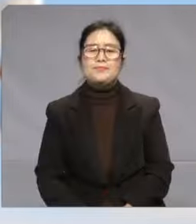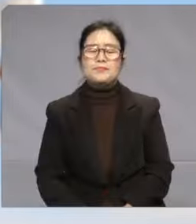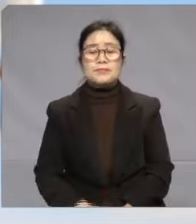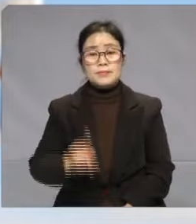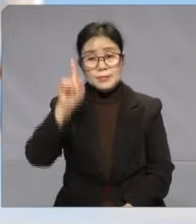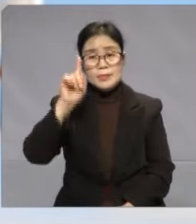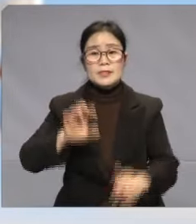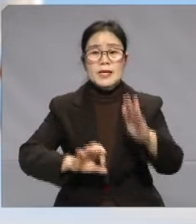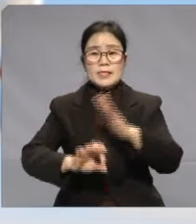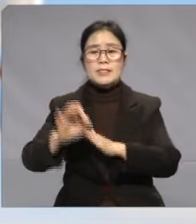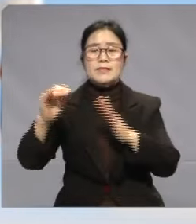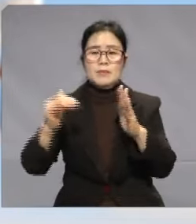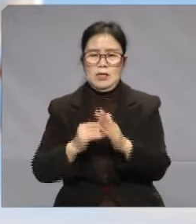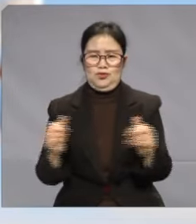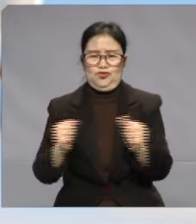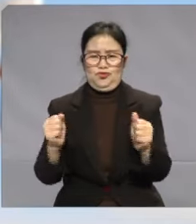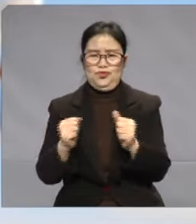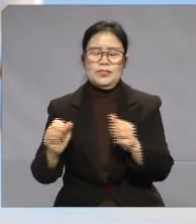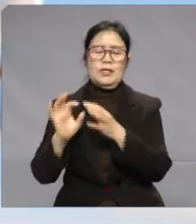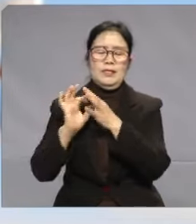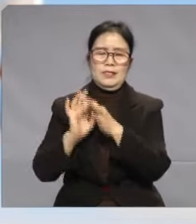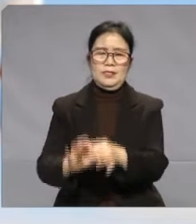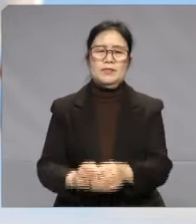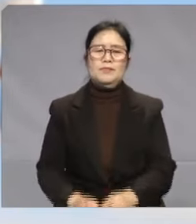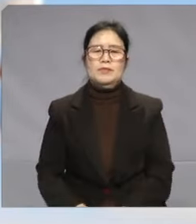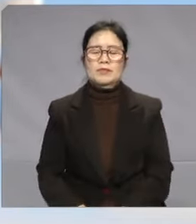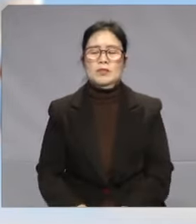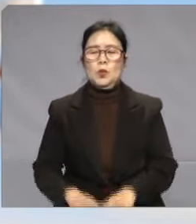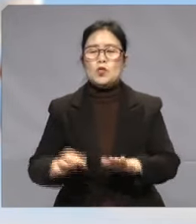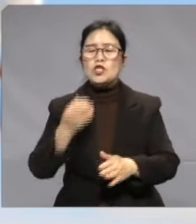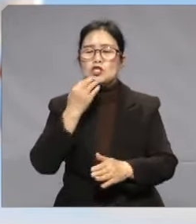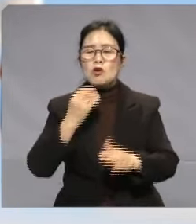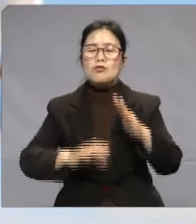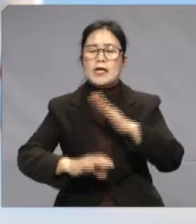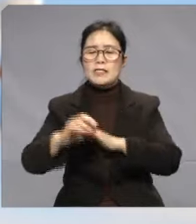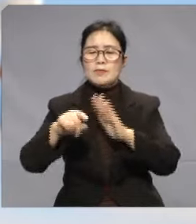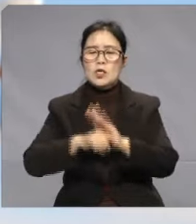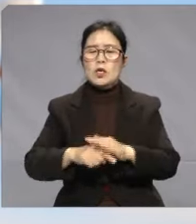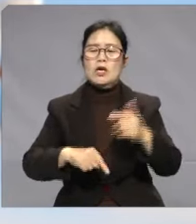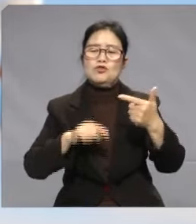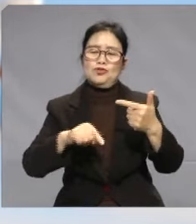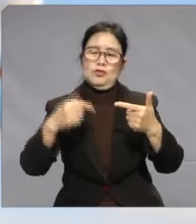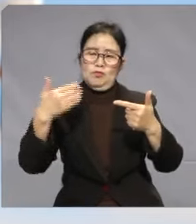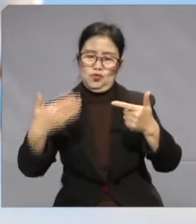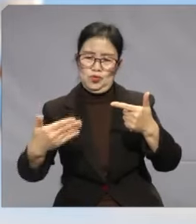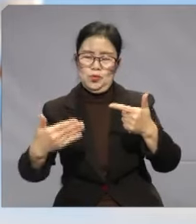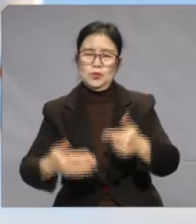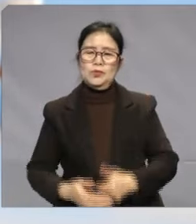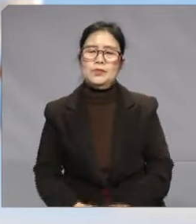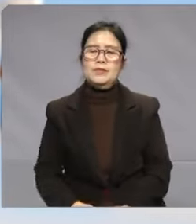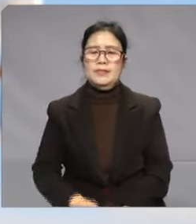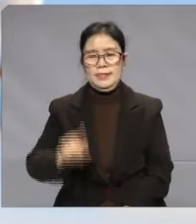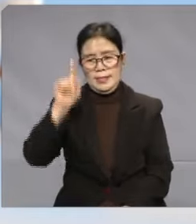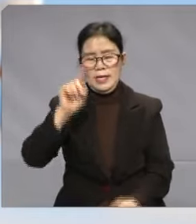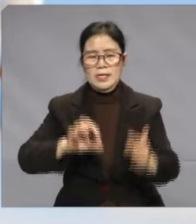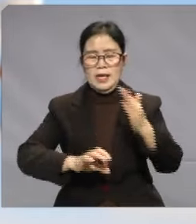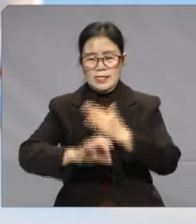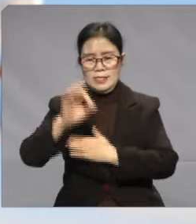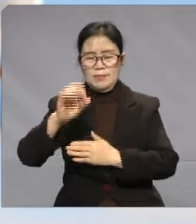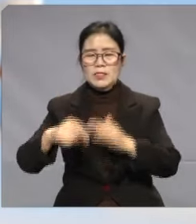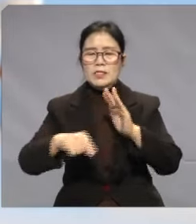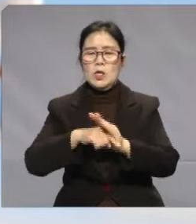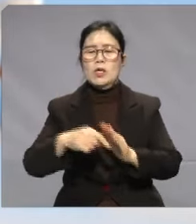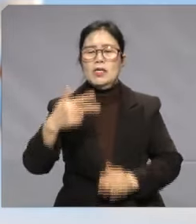내일 아침까지도 강추위는 이어질 전망입니다 오늘 서울 아침 영하 6.9도 출발했는데요 내일 아침 기온도